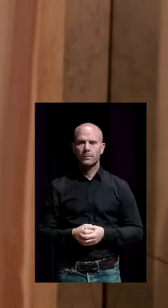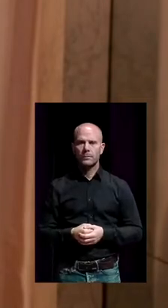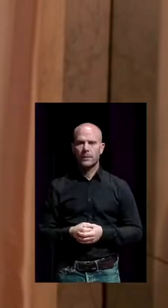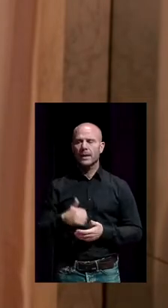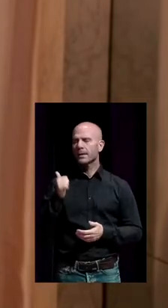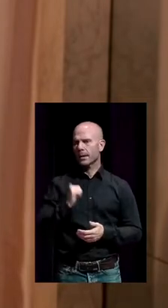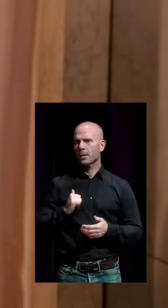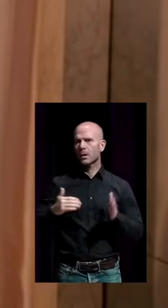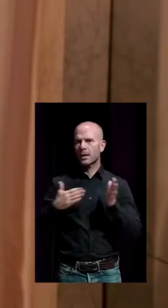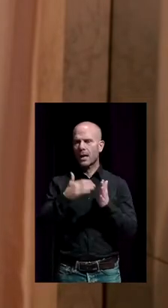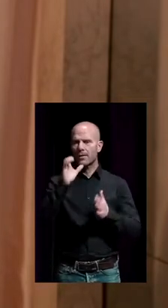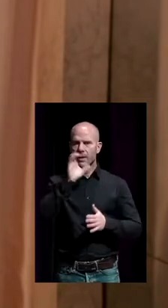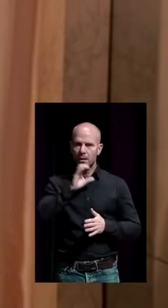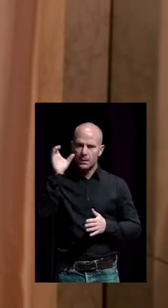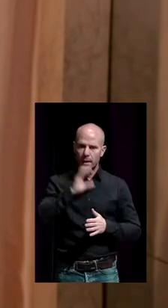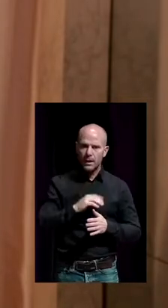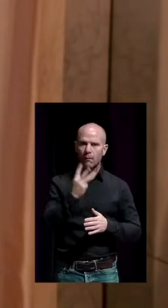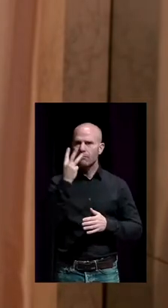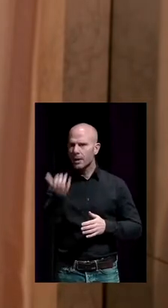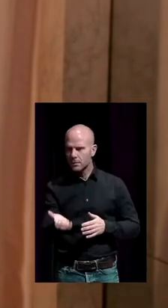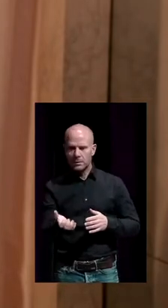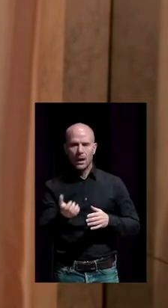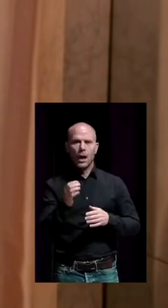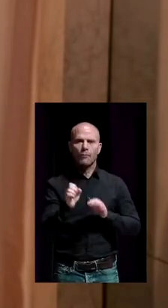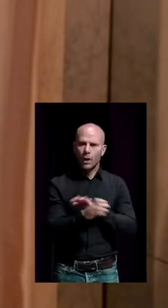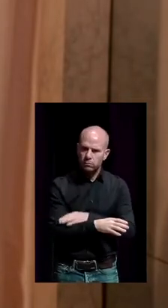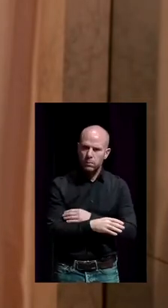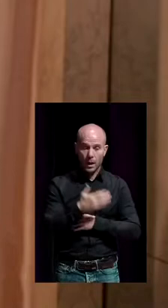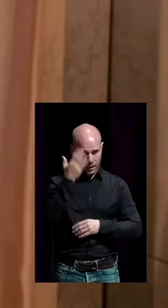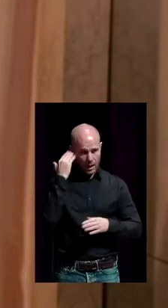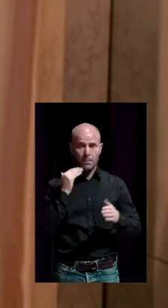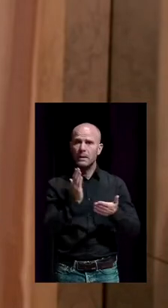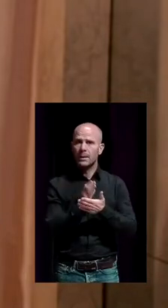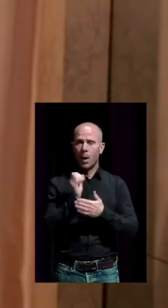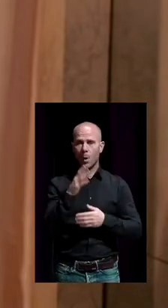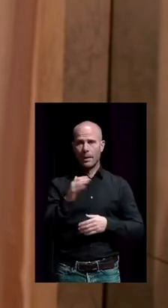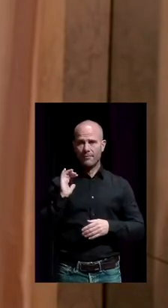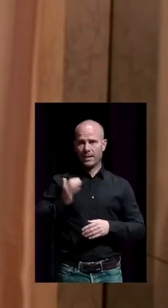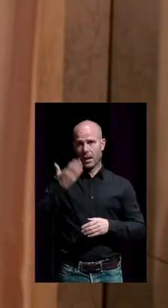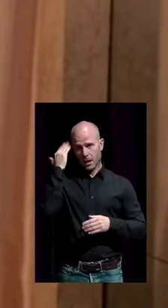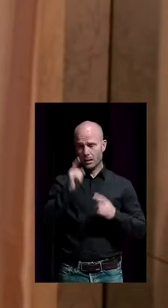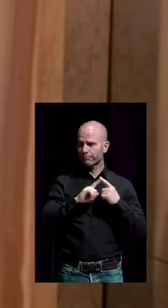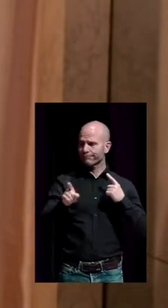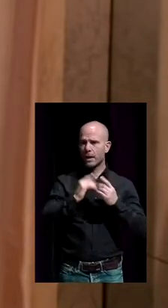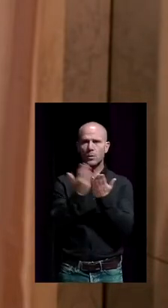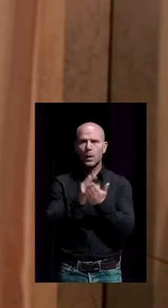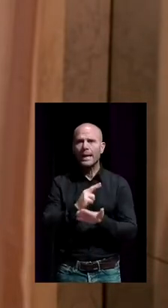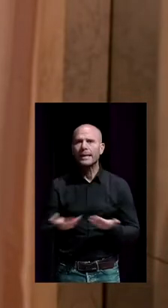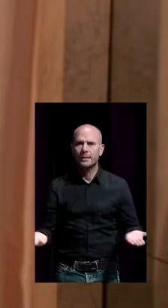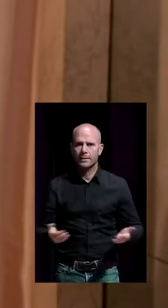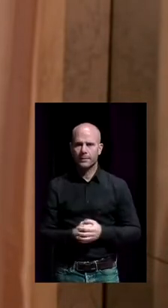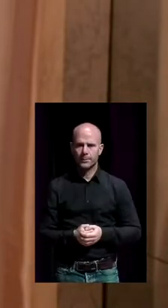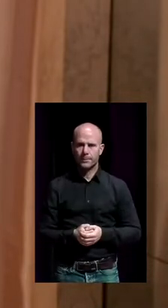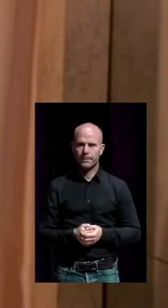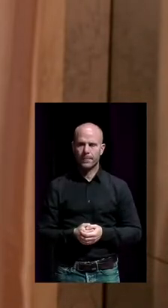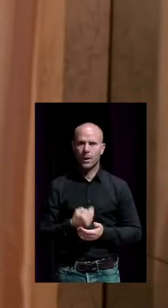Tillgång till vatten och sanitet kan avgöra om en flicka kan gå i skolan eller inte.